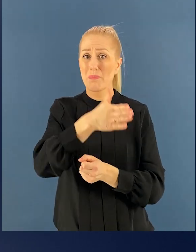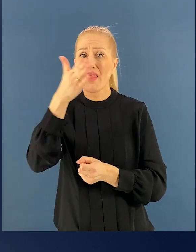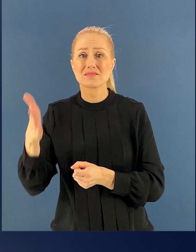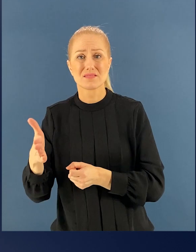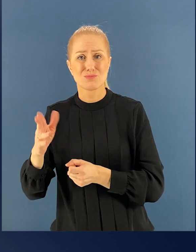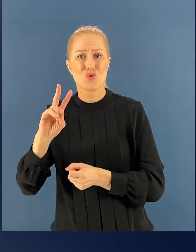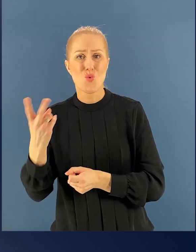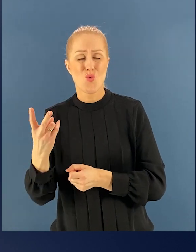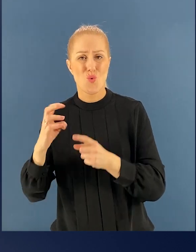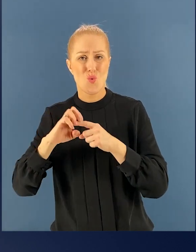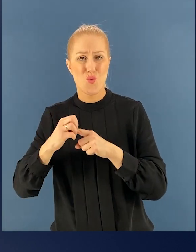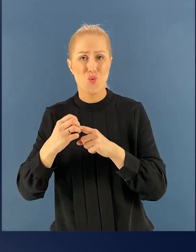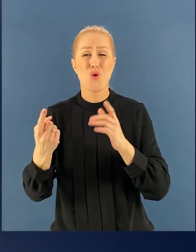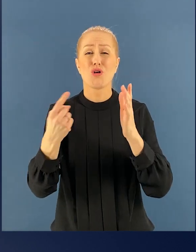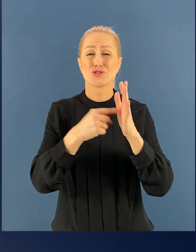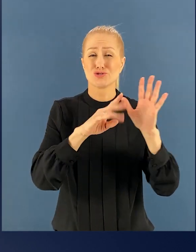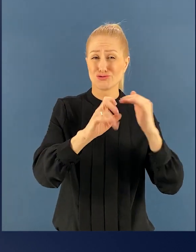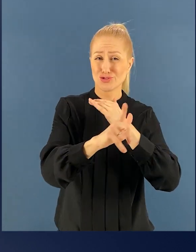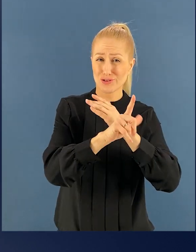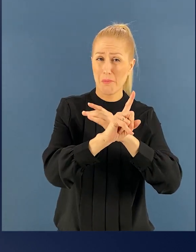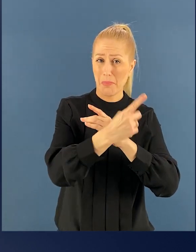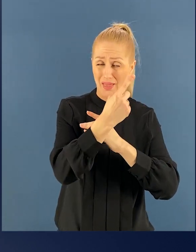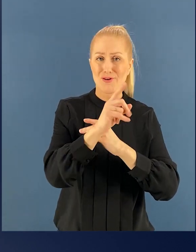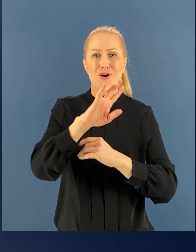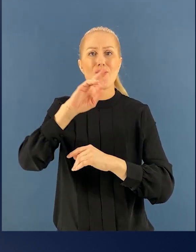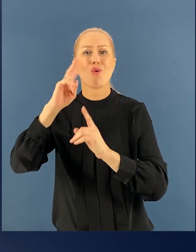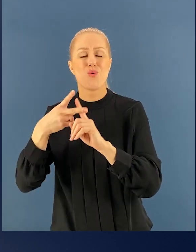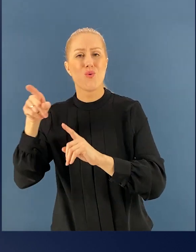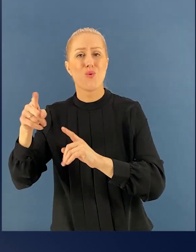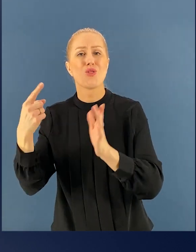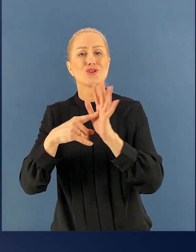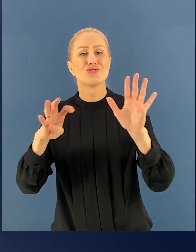70 roku, później 81 roku,